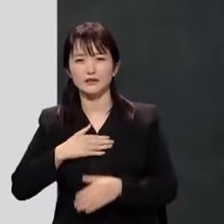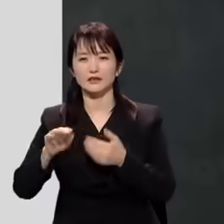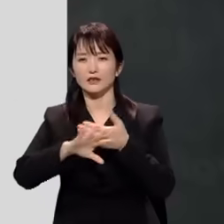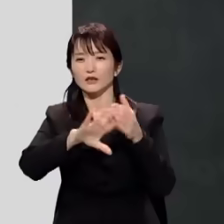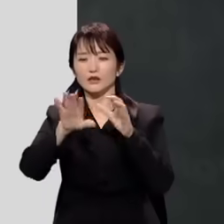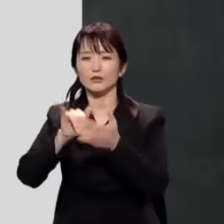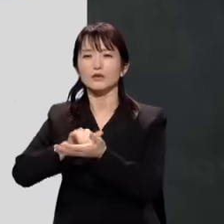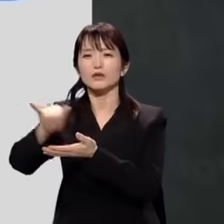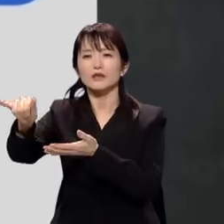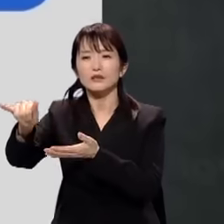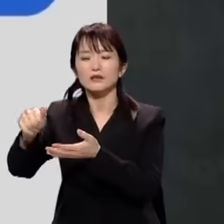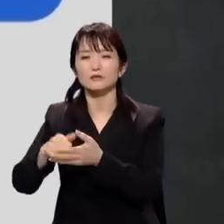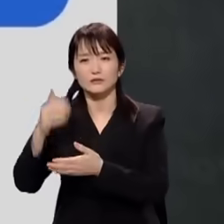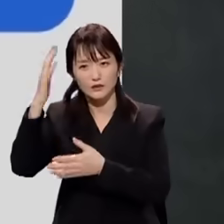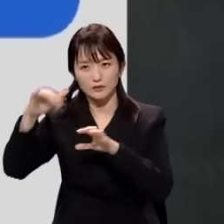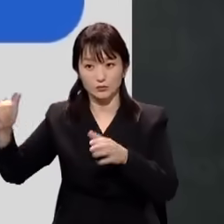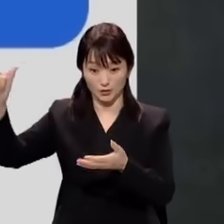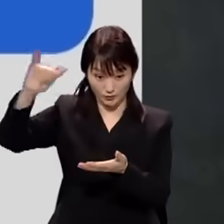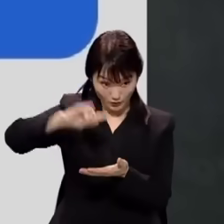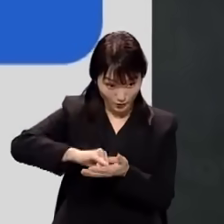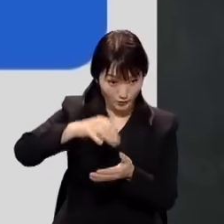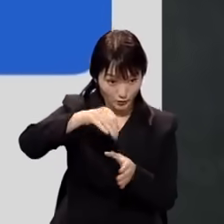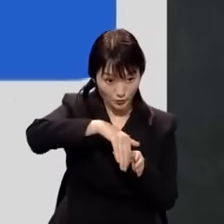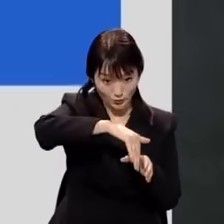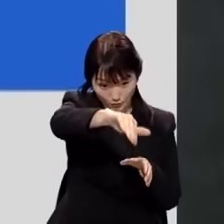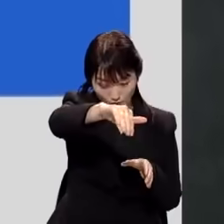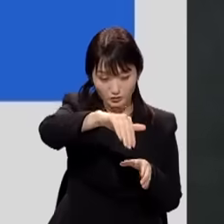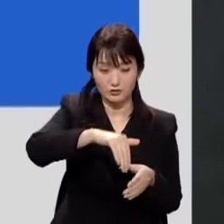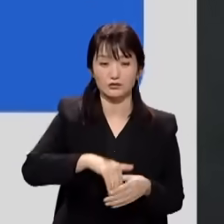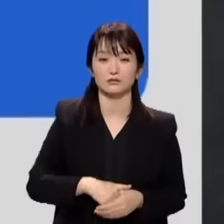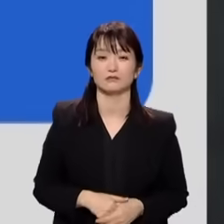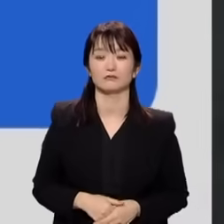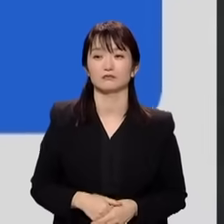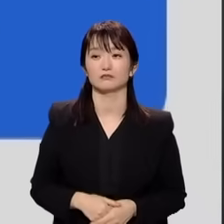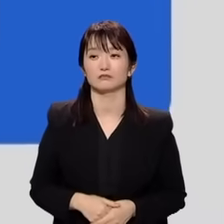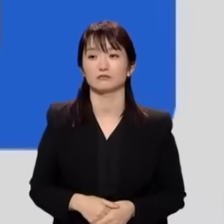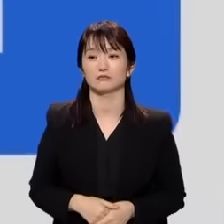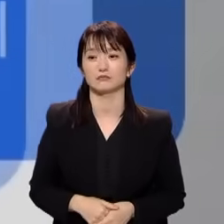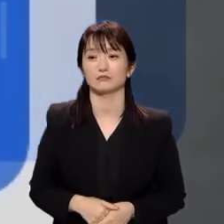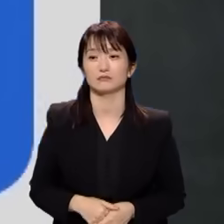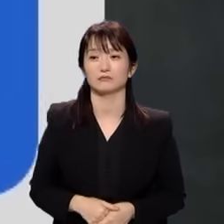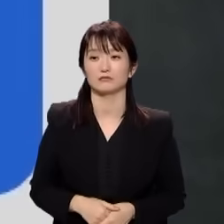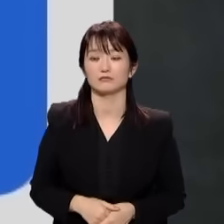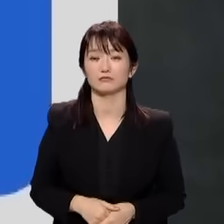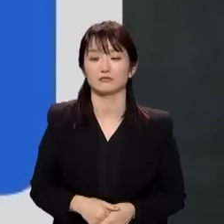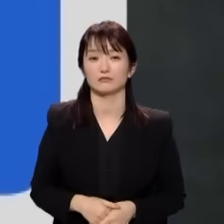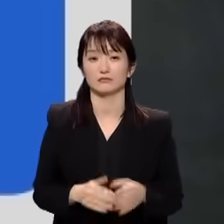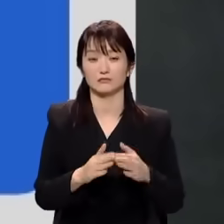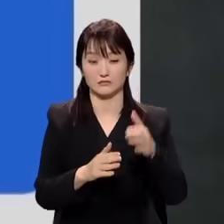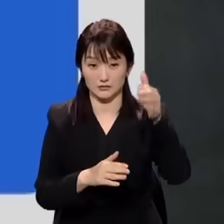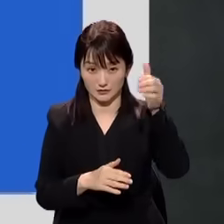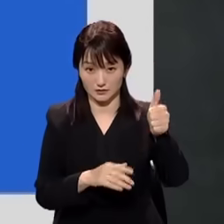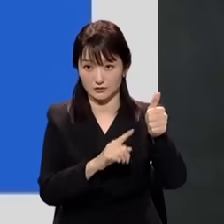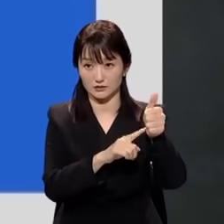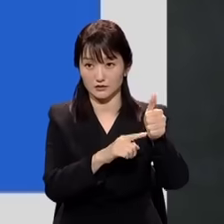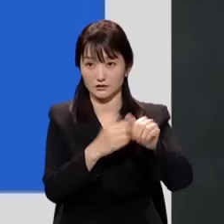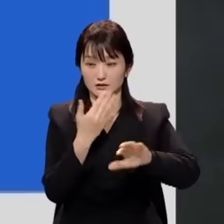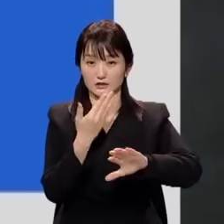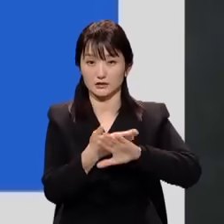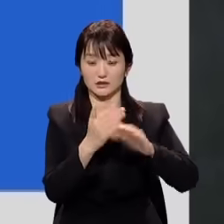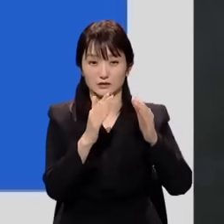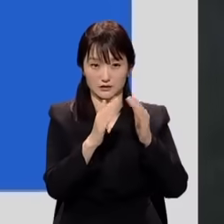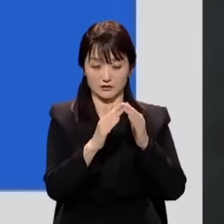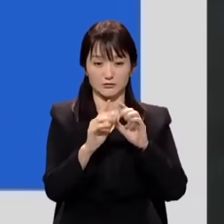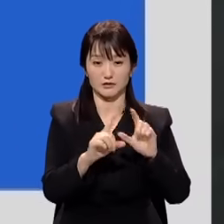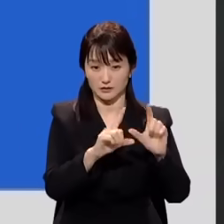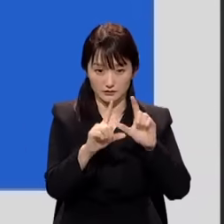있기 때문에 국내에 들어가면 보내겠다, 이런 식으로 이제 응답을 했는데, 사실 이 그 집주인이 현재 다른 집에 살고 있지